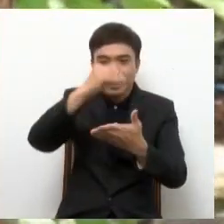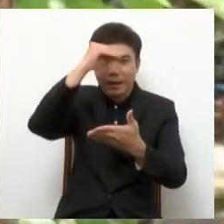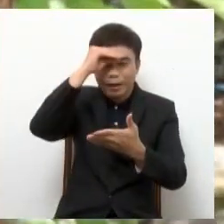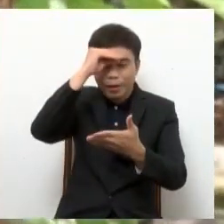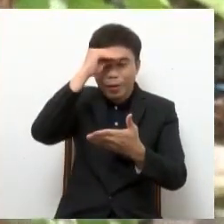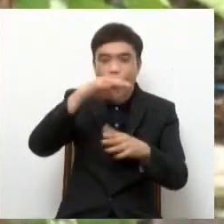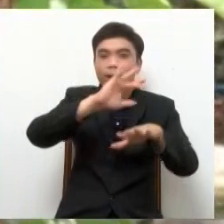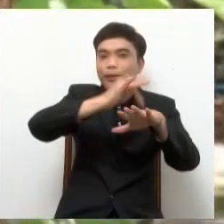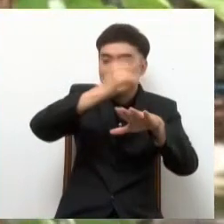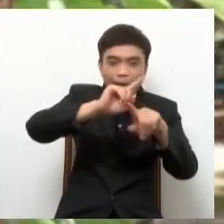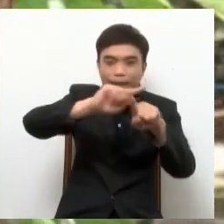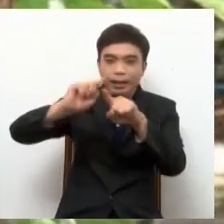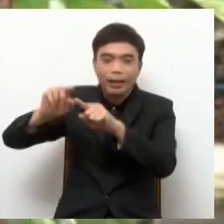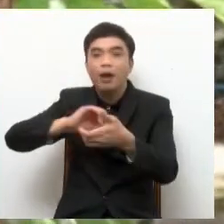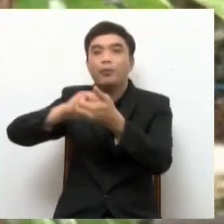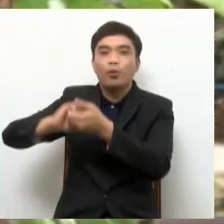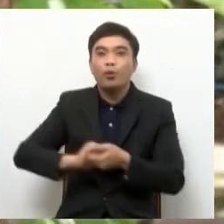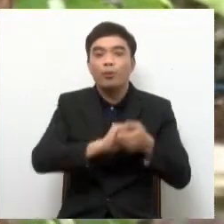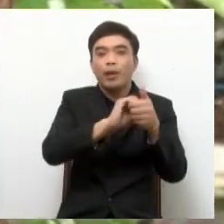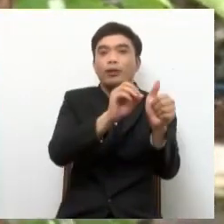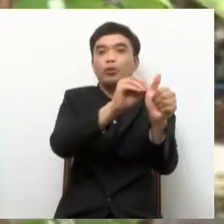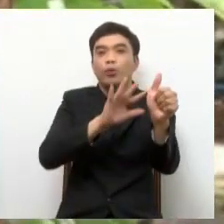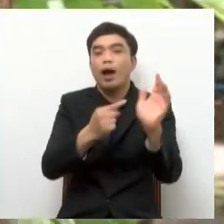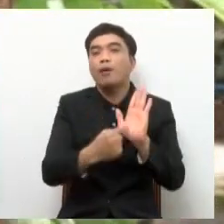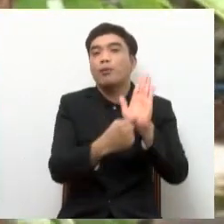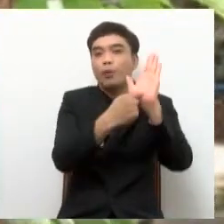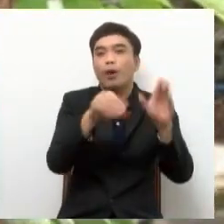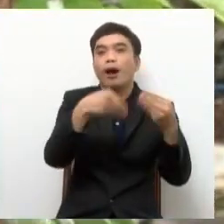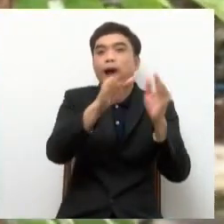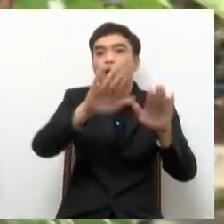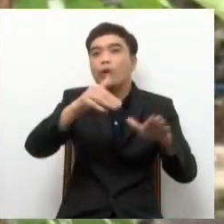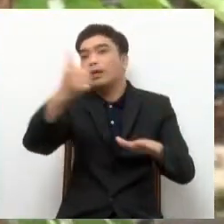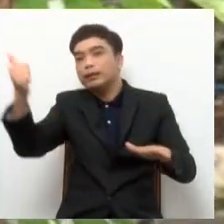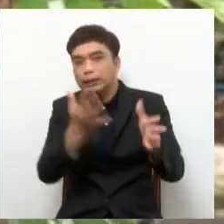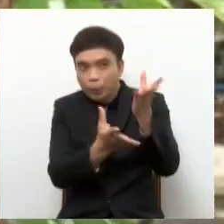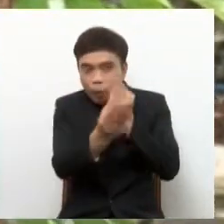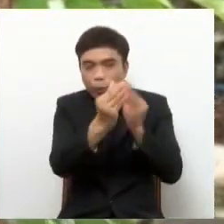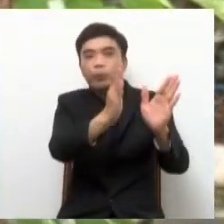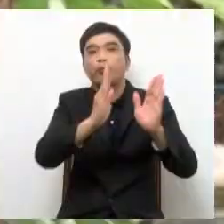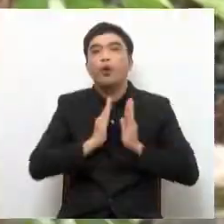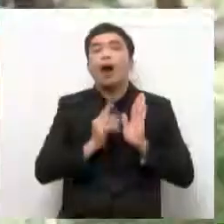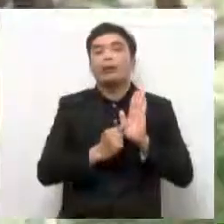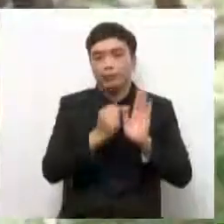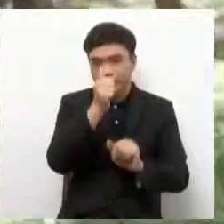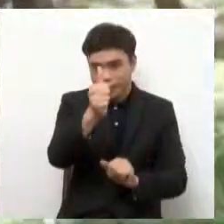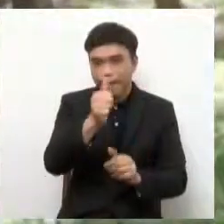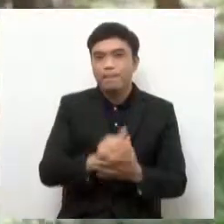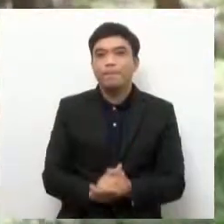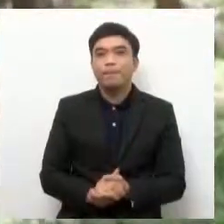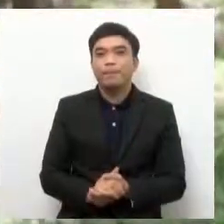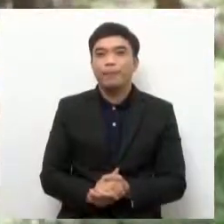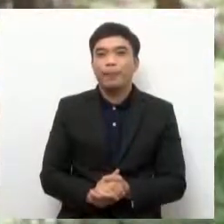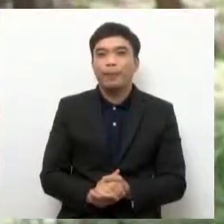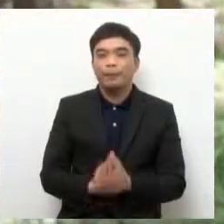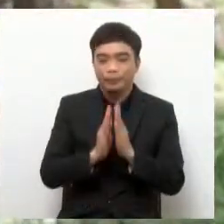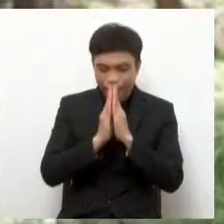ถิ่นในครั้งนี้เพื่อเป็นแบบอย่างให้กับโรงเรียนอื่นสถานศึกษาอื่นต่อไปค่ะ สวัสดีค่ะแนะน